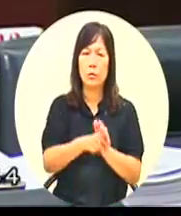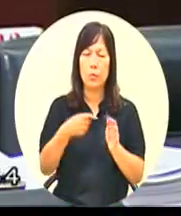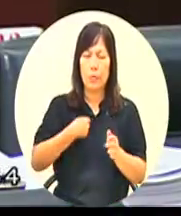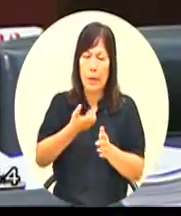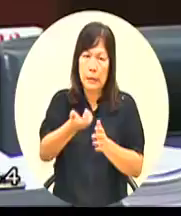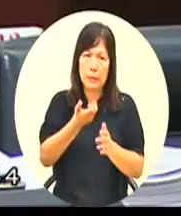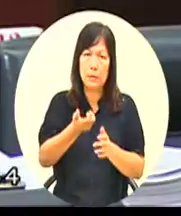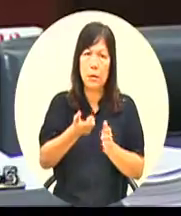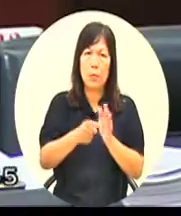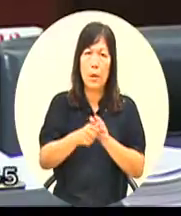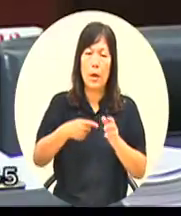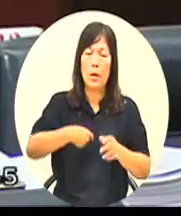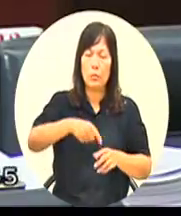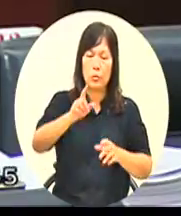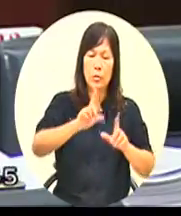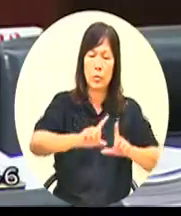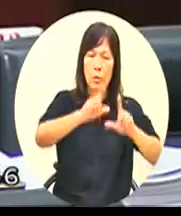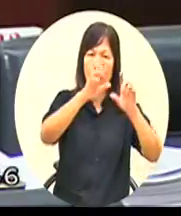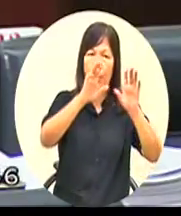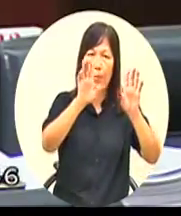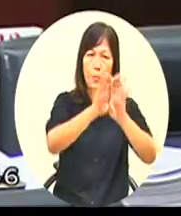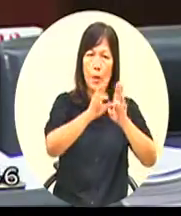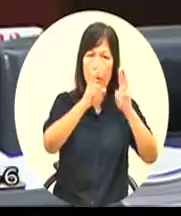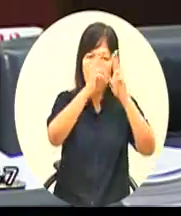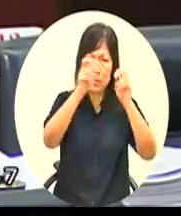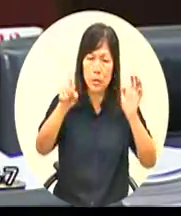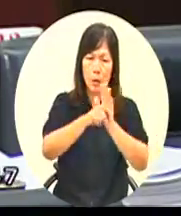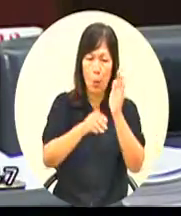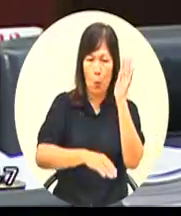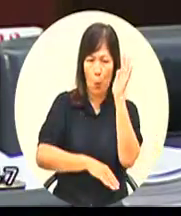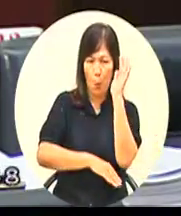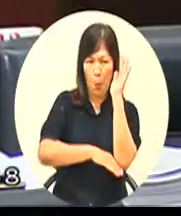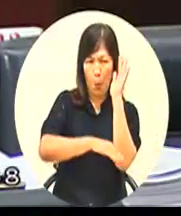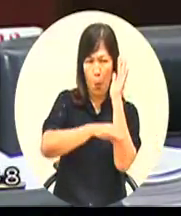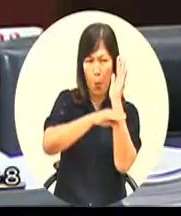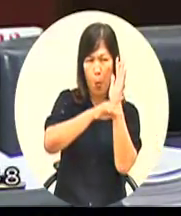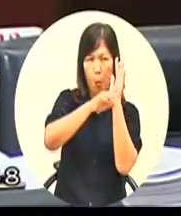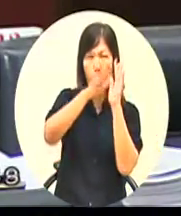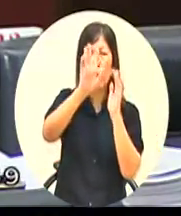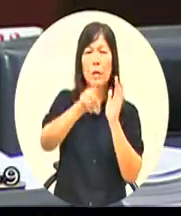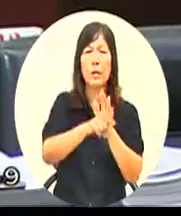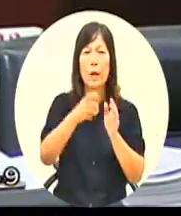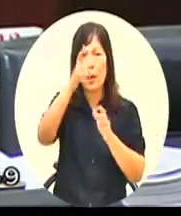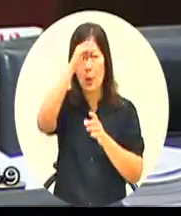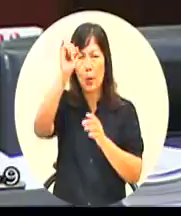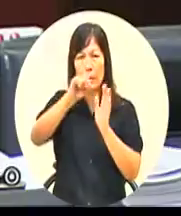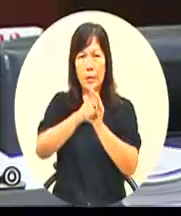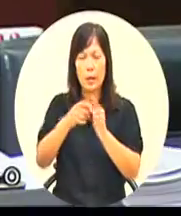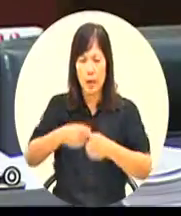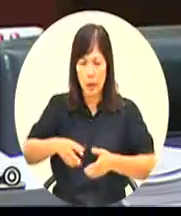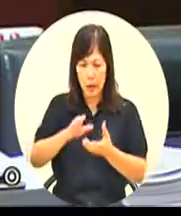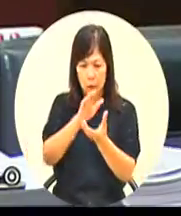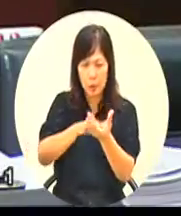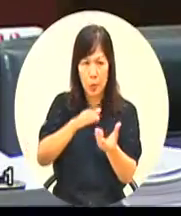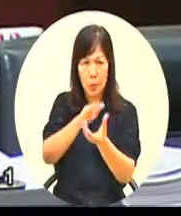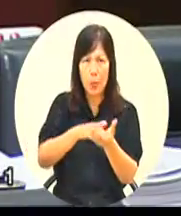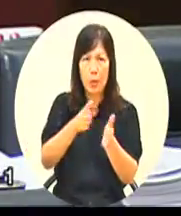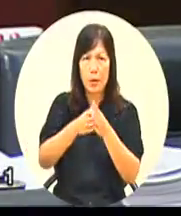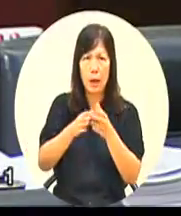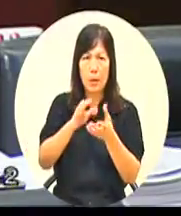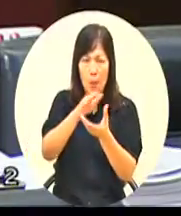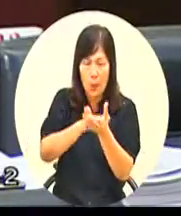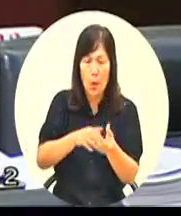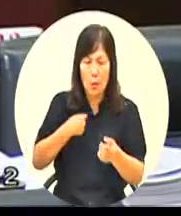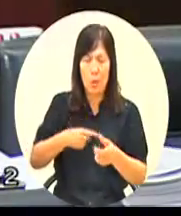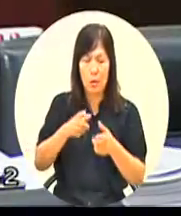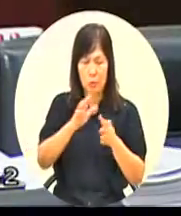去那个东门城墙的时候，这里整个都积水啊。你那时候你看黄立伟在干嘛？他在脱鞋子，我也准备要脱